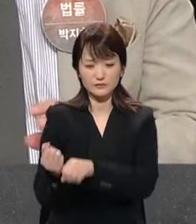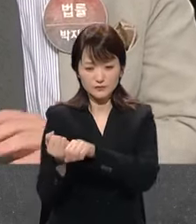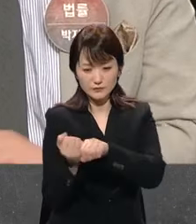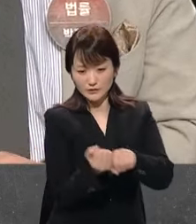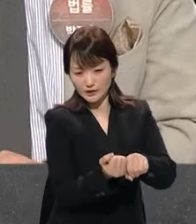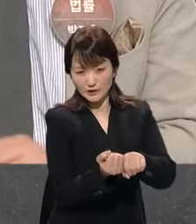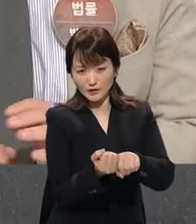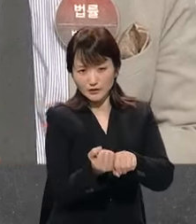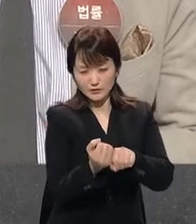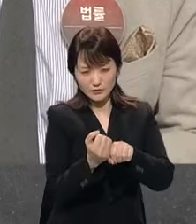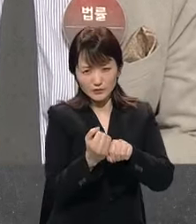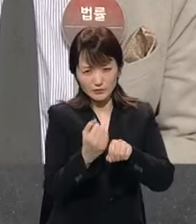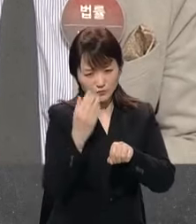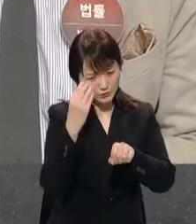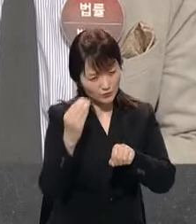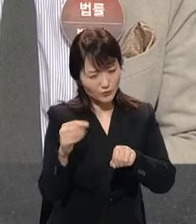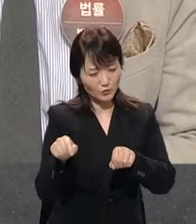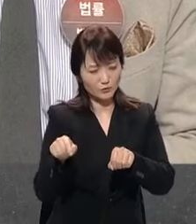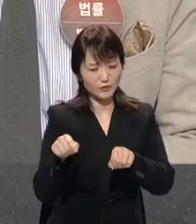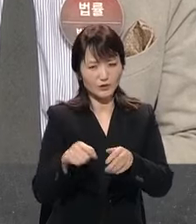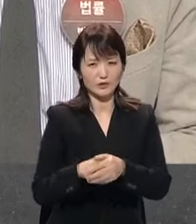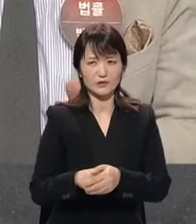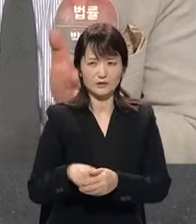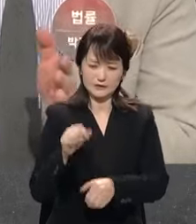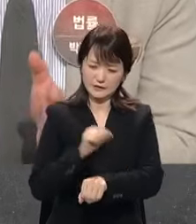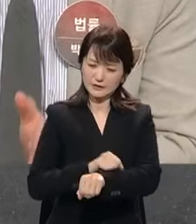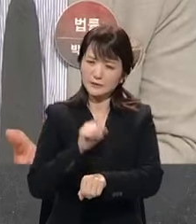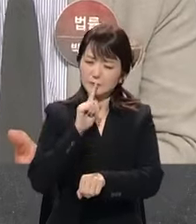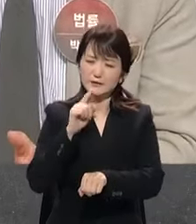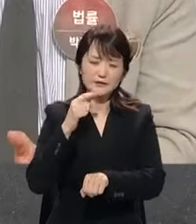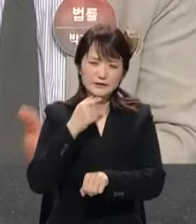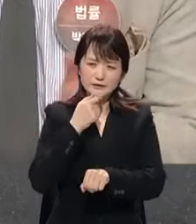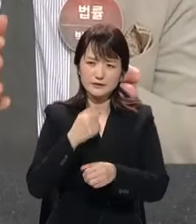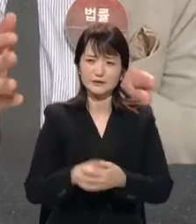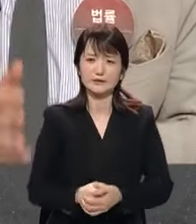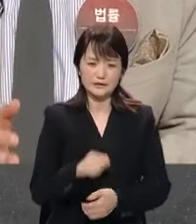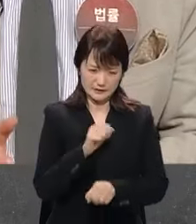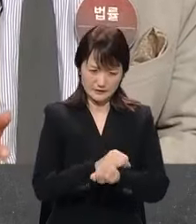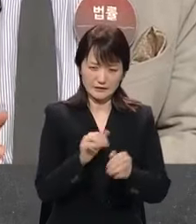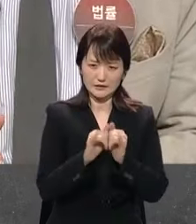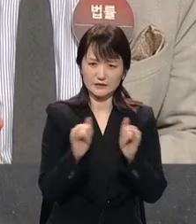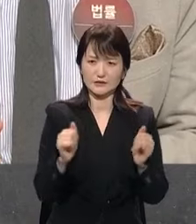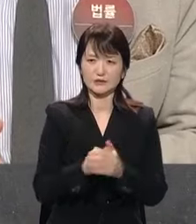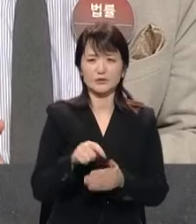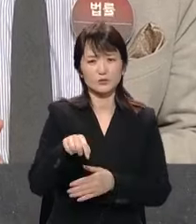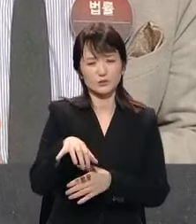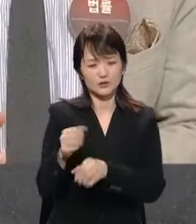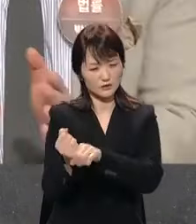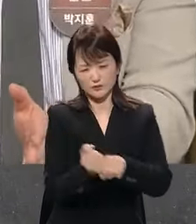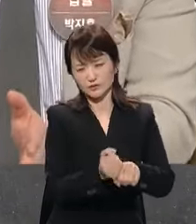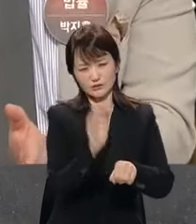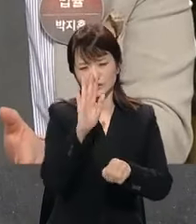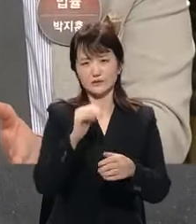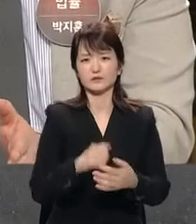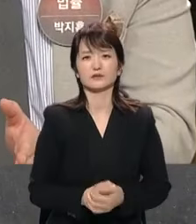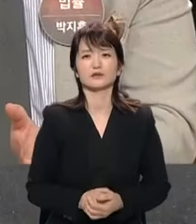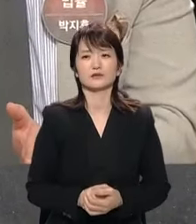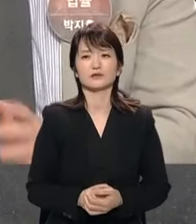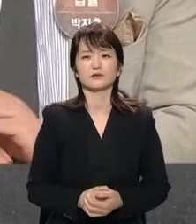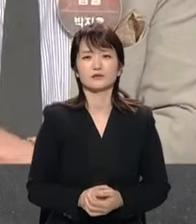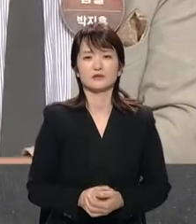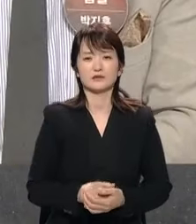왜냐하면 잘 치는 사람들은 저기서 치지 않습니다 연습장도 있고요 칠 때가 되게 많습니다 스크린 스크린 골프장도